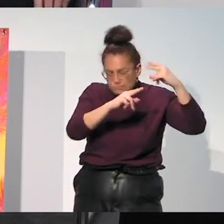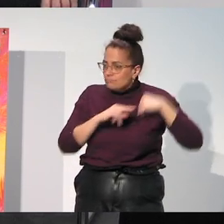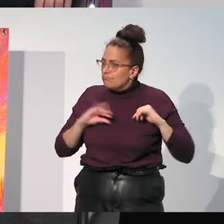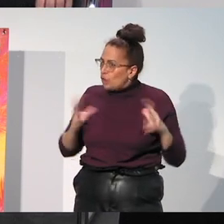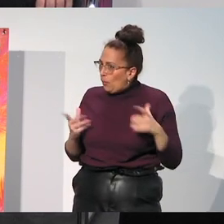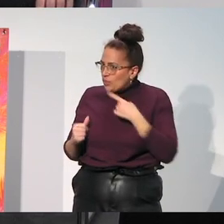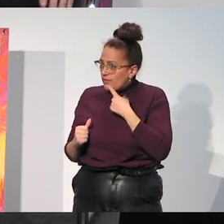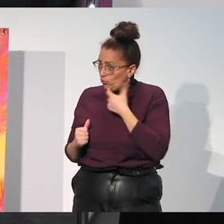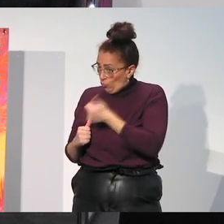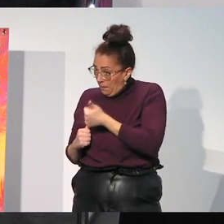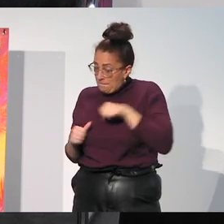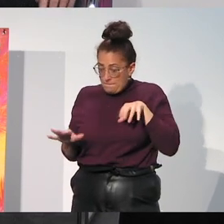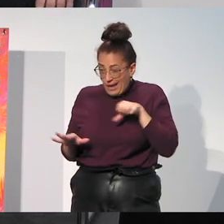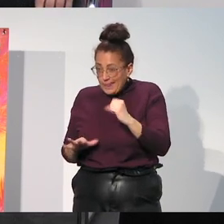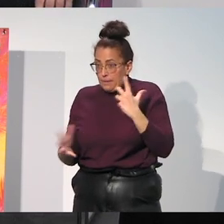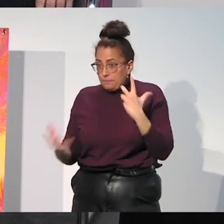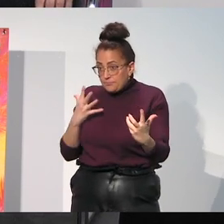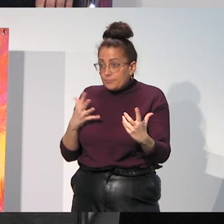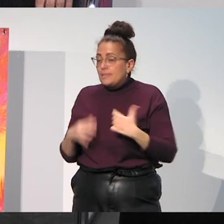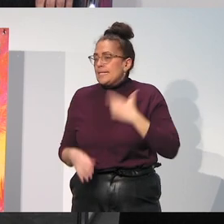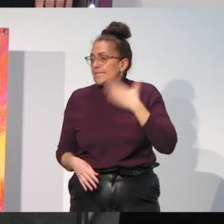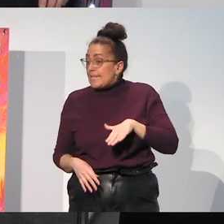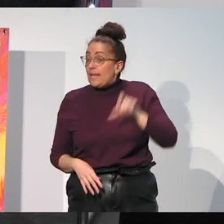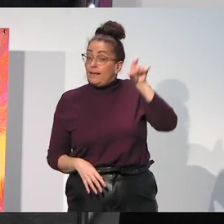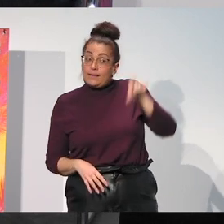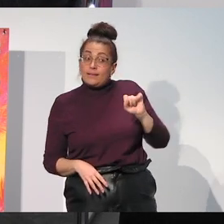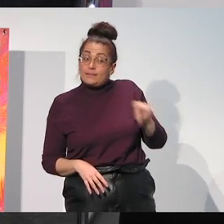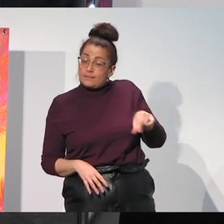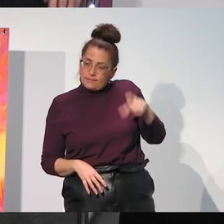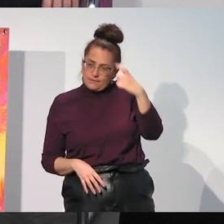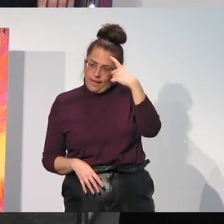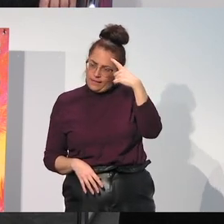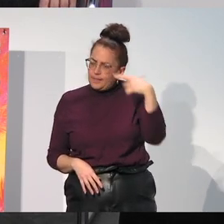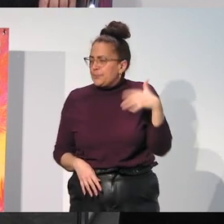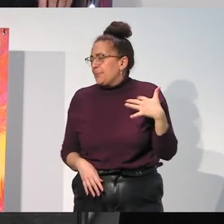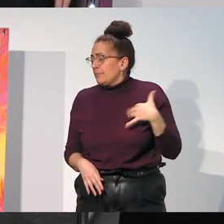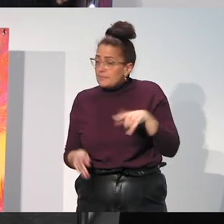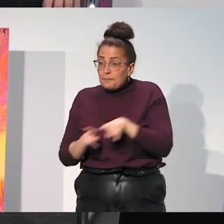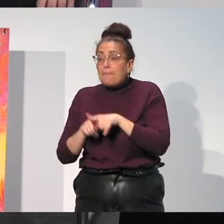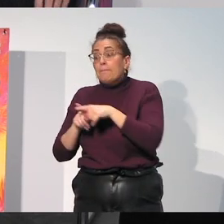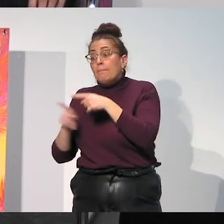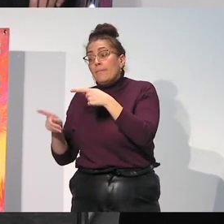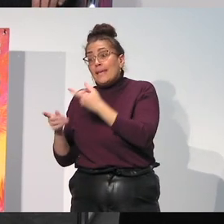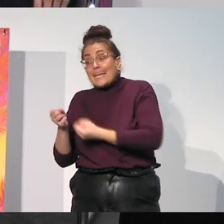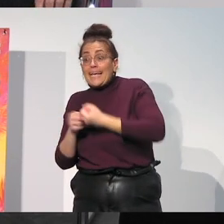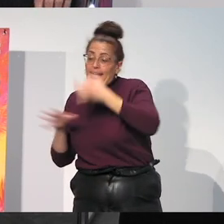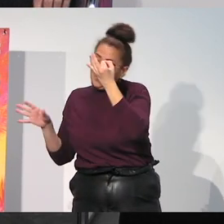début, entre l'aspect falot du personnage et la lumière, oui, de son invention. Comment est-ce qu'on...